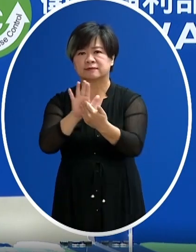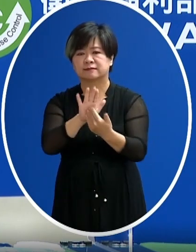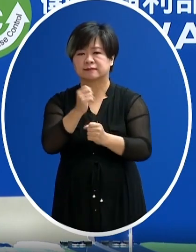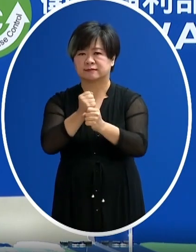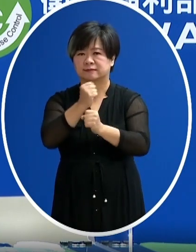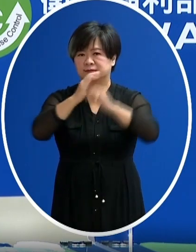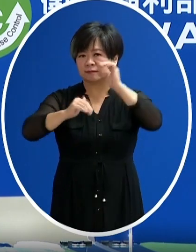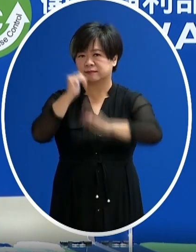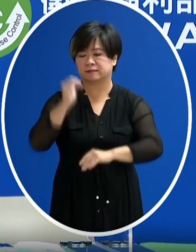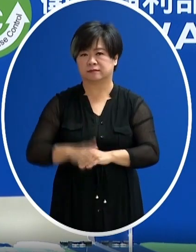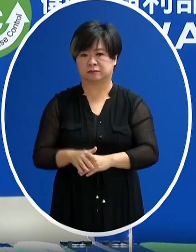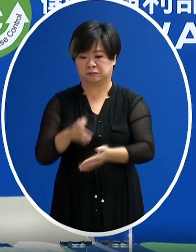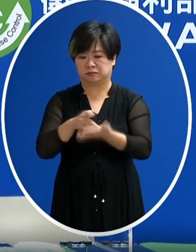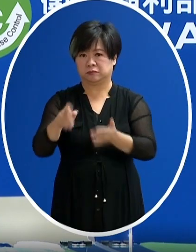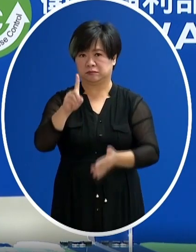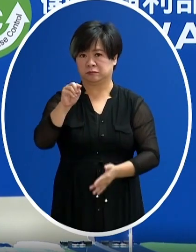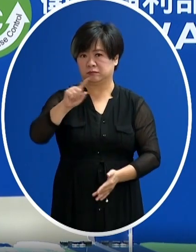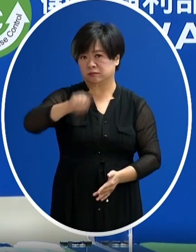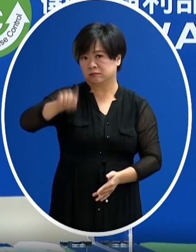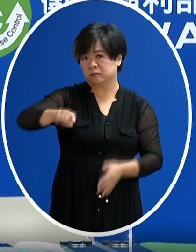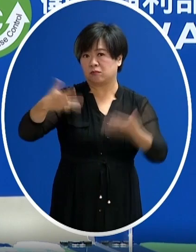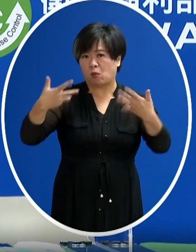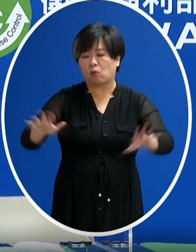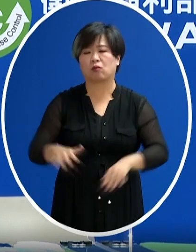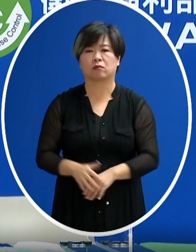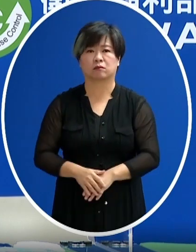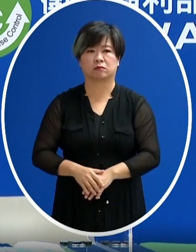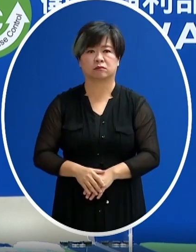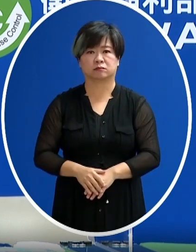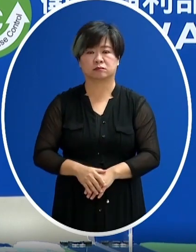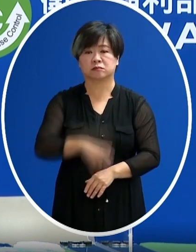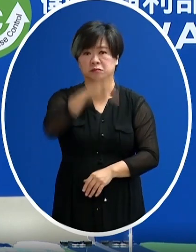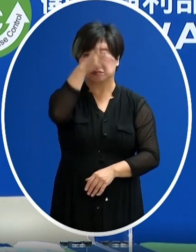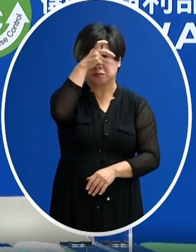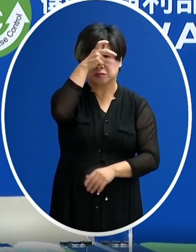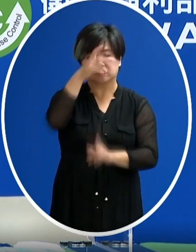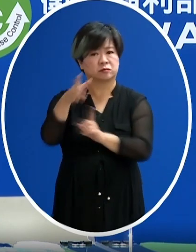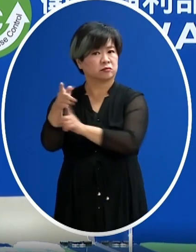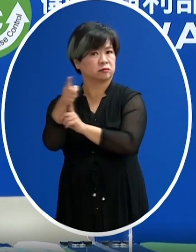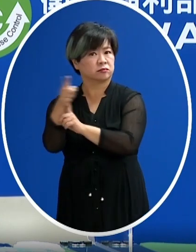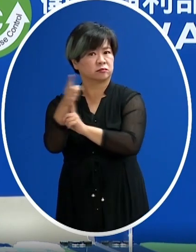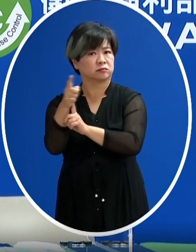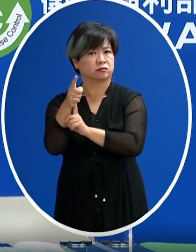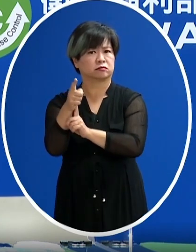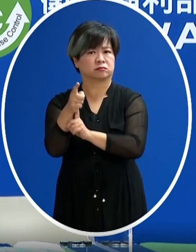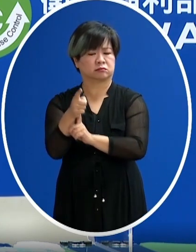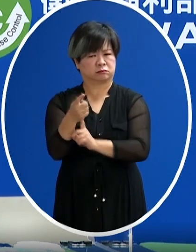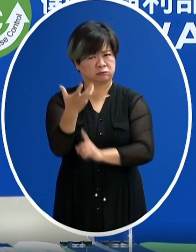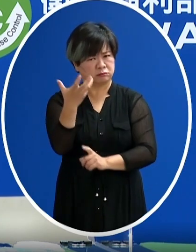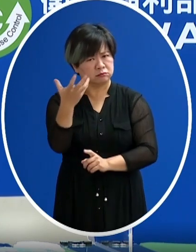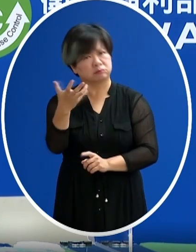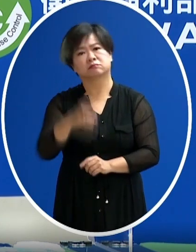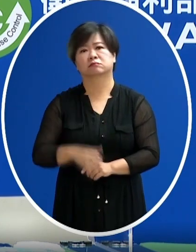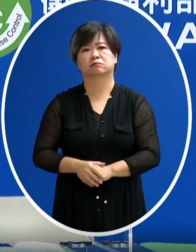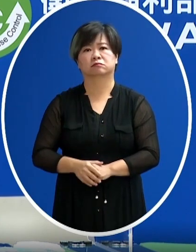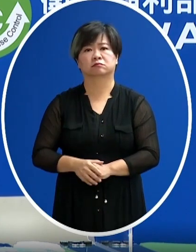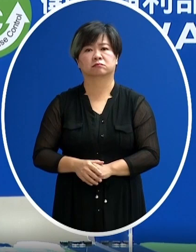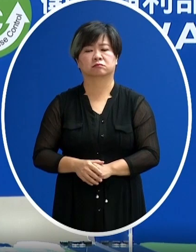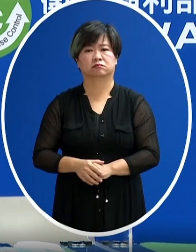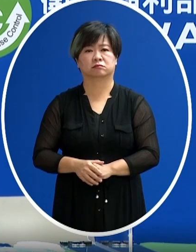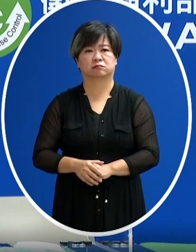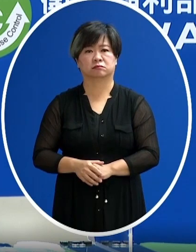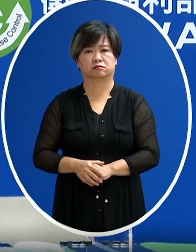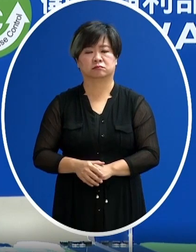列册的人员有11000多位，所以这个警消的部分都应该说绝大部分从